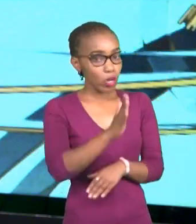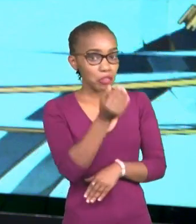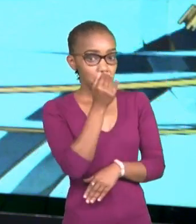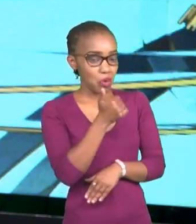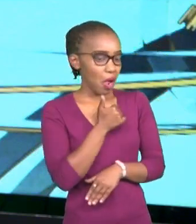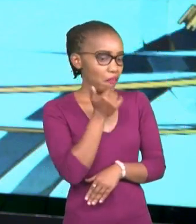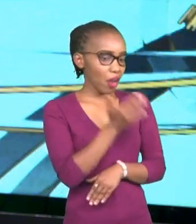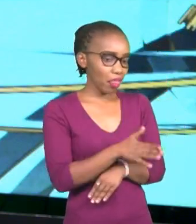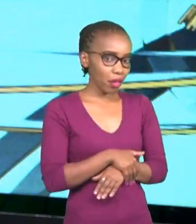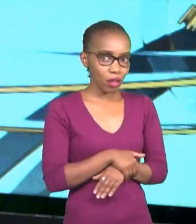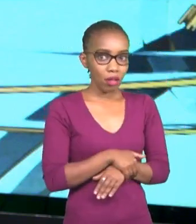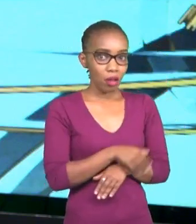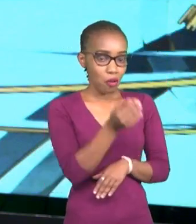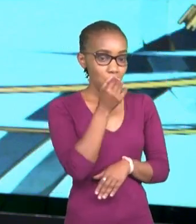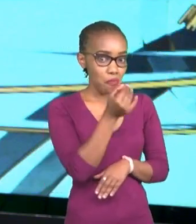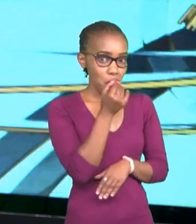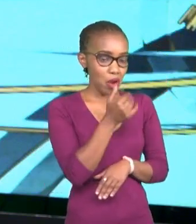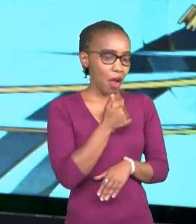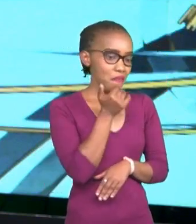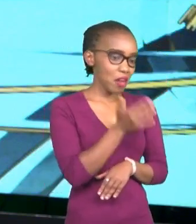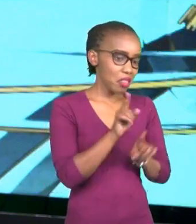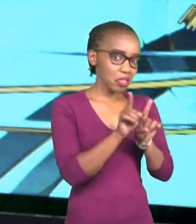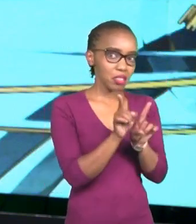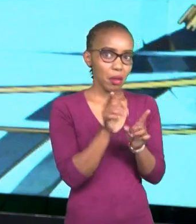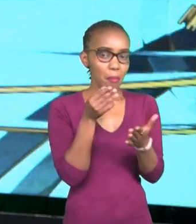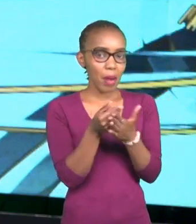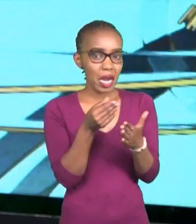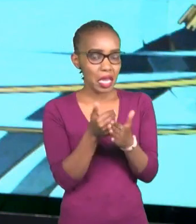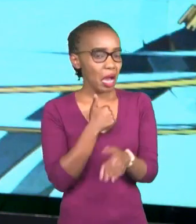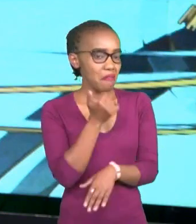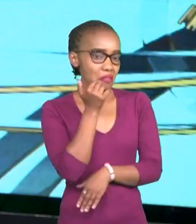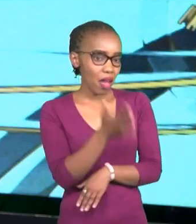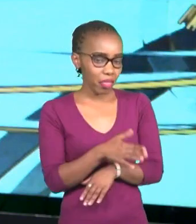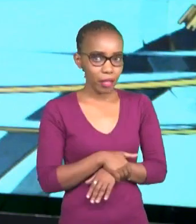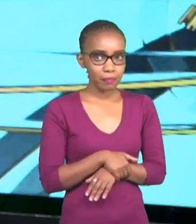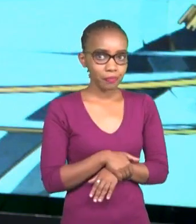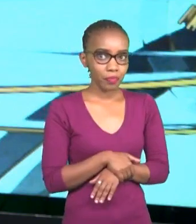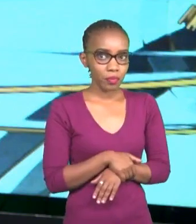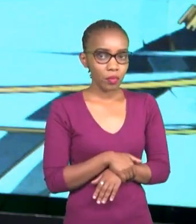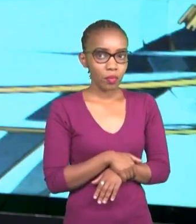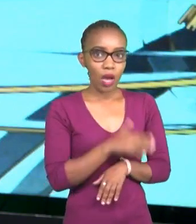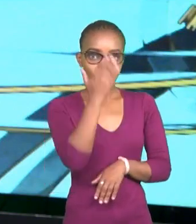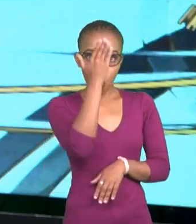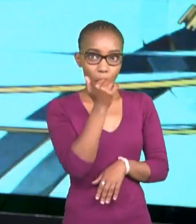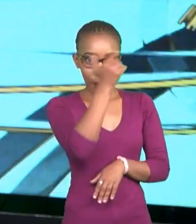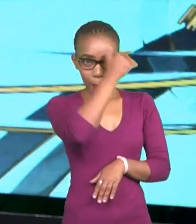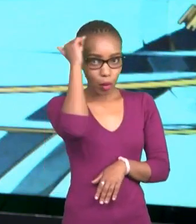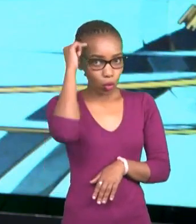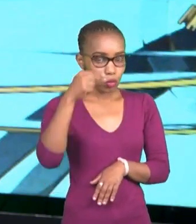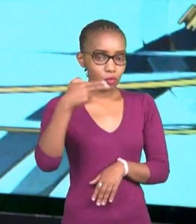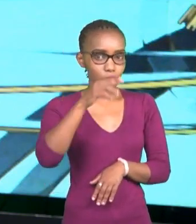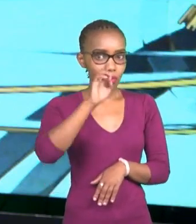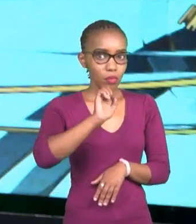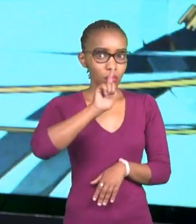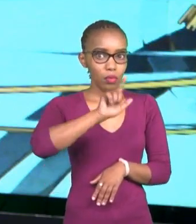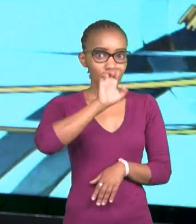chakula, hata sio chakula peke yake, pesa ya mfuko tunaita pocket money, ya kwamba ni sababu ya HELB hawaja